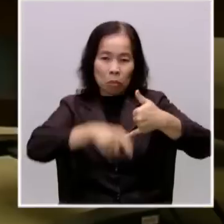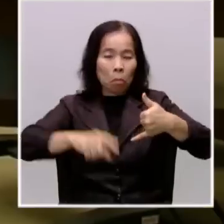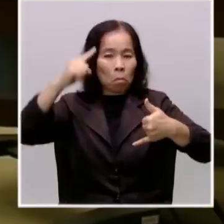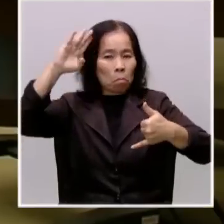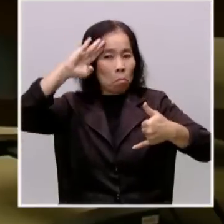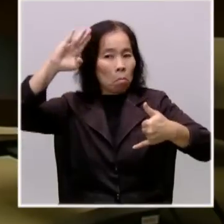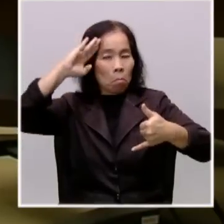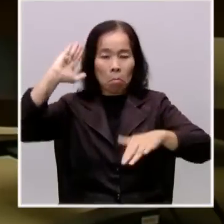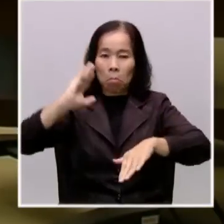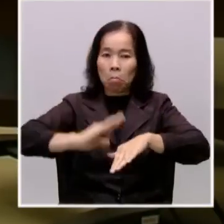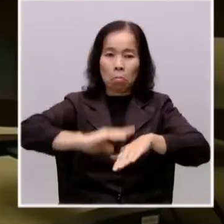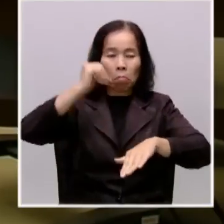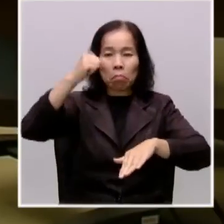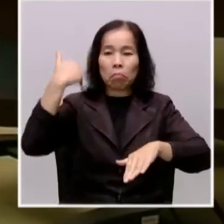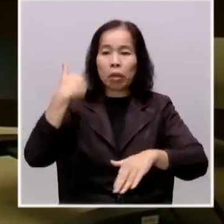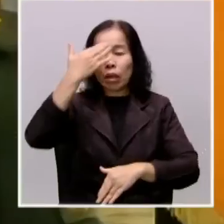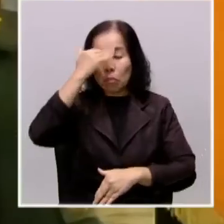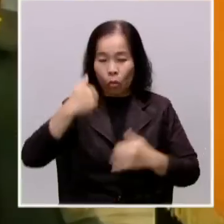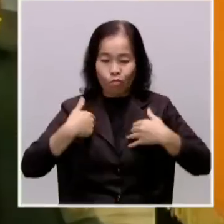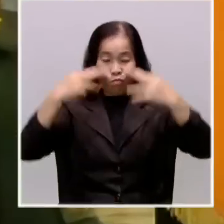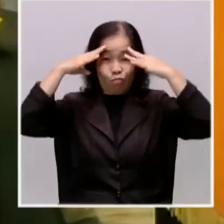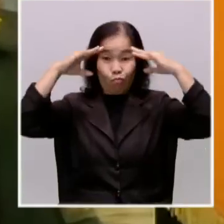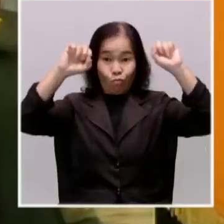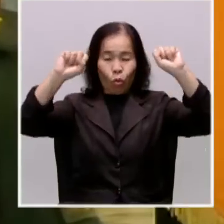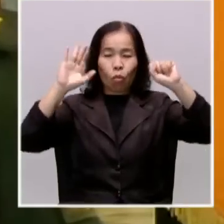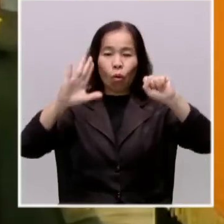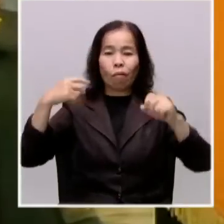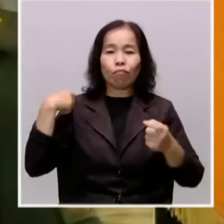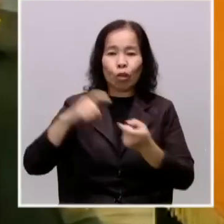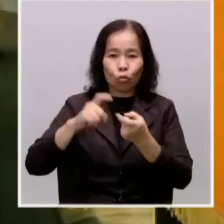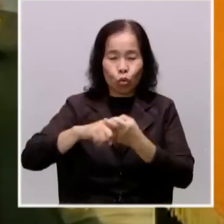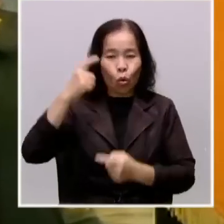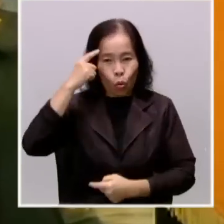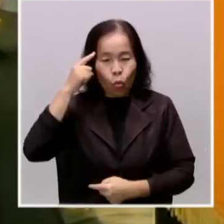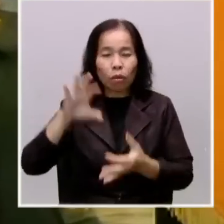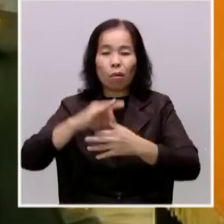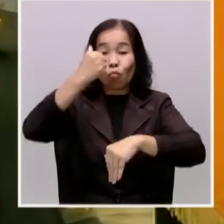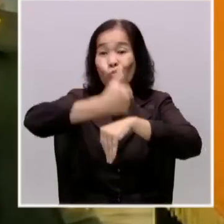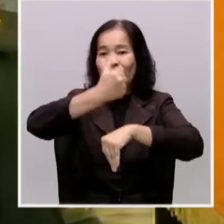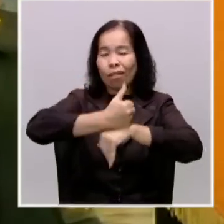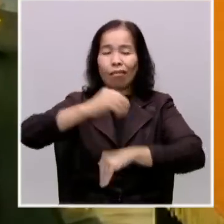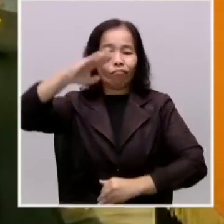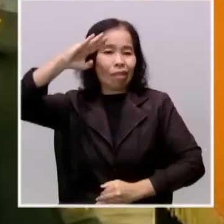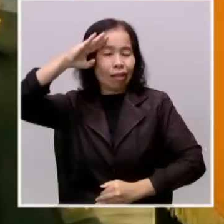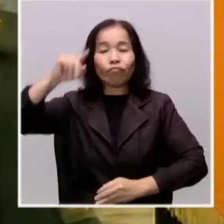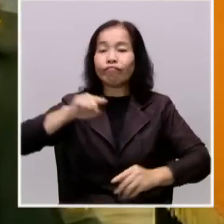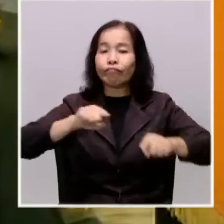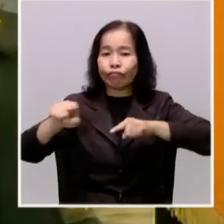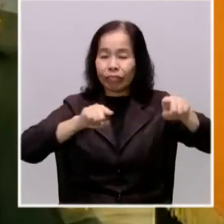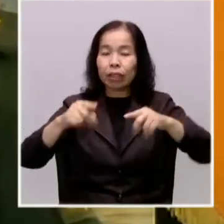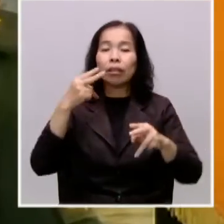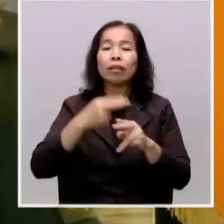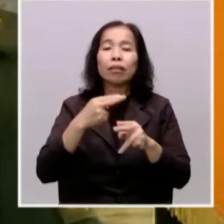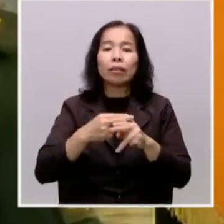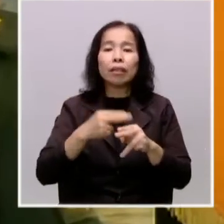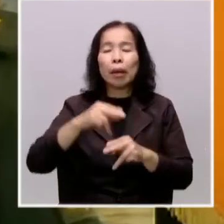ทหารของรัสเซียด้วยเพราะว่าถือว่าเป็นนายพลที่มีระดับอาวุโสสูงสุดในตำแหน่งหัวหน้าเสนาธิการทหารกองทัพรัสเซียเลยนะคะมีชื่อว่า